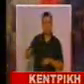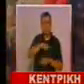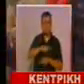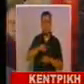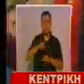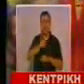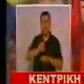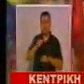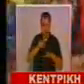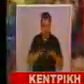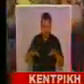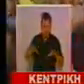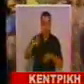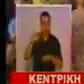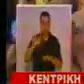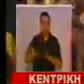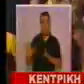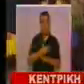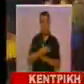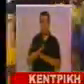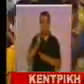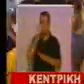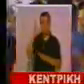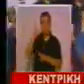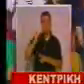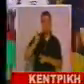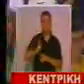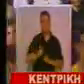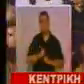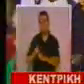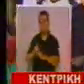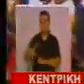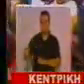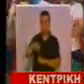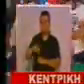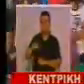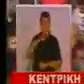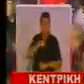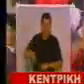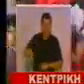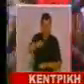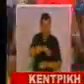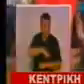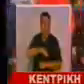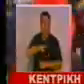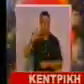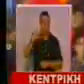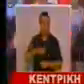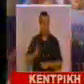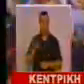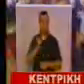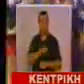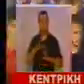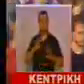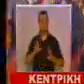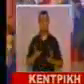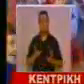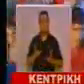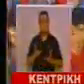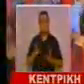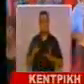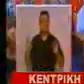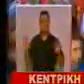της ευρωζώνης για λογαριασμό του κεφαλαίου, έχουν κάθε συμφέρον να θέλουν μια αδύναμη